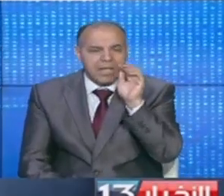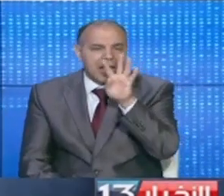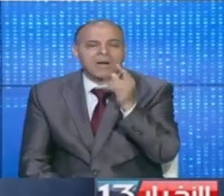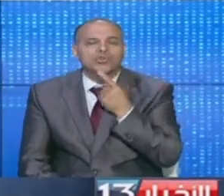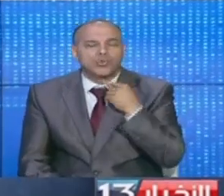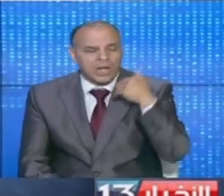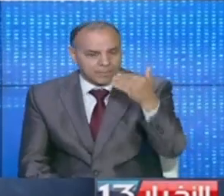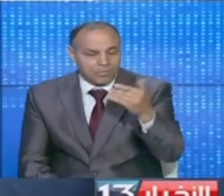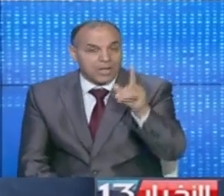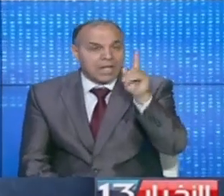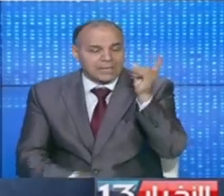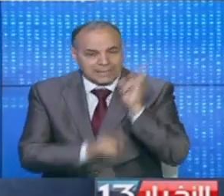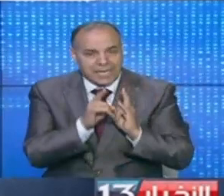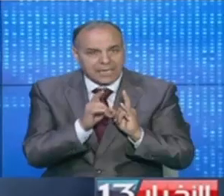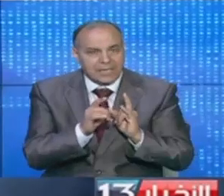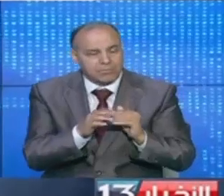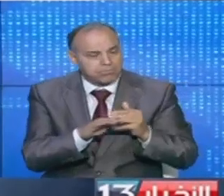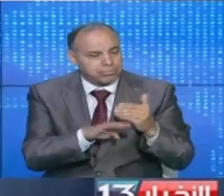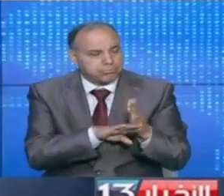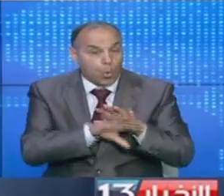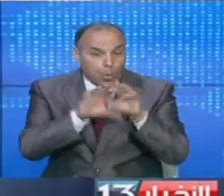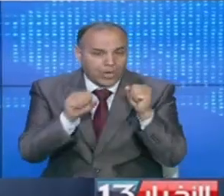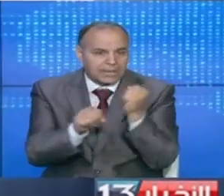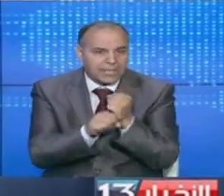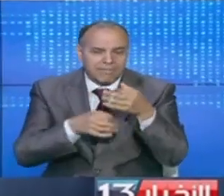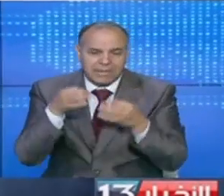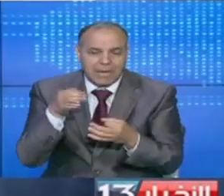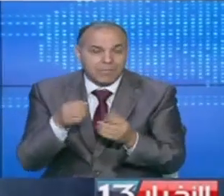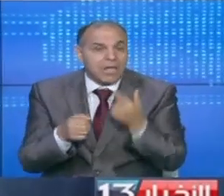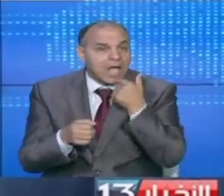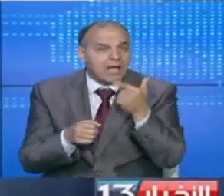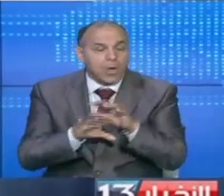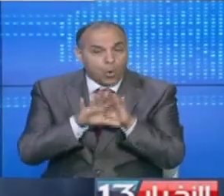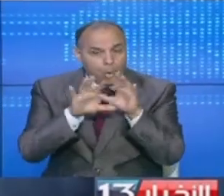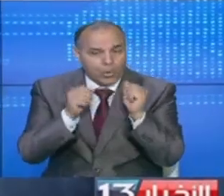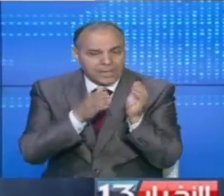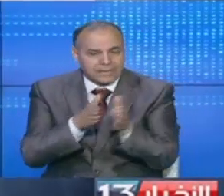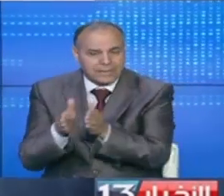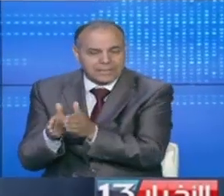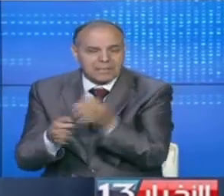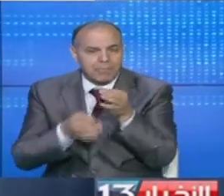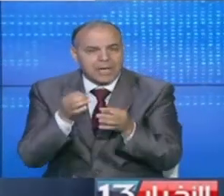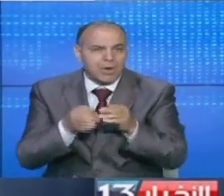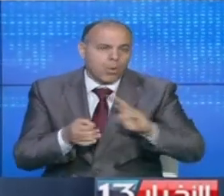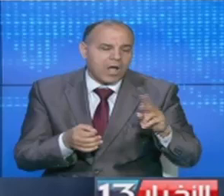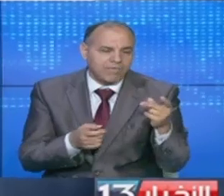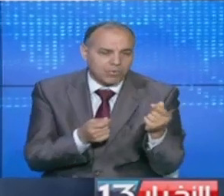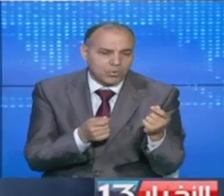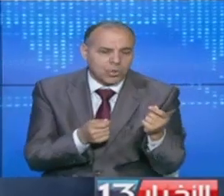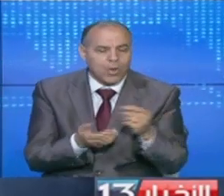جراء القادم تاريخ الاستئناف الكلي للعمل في المحاكم في جميع الاختصاصات العدليه والماليه